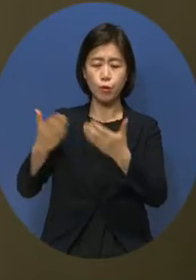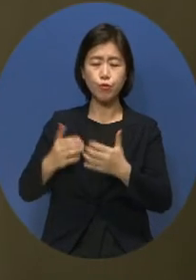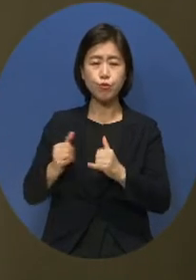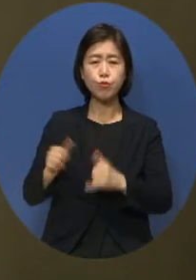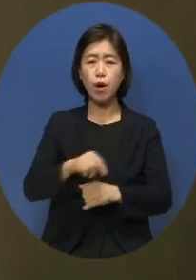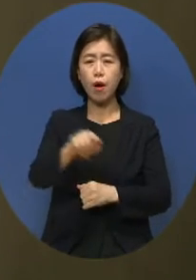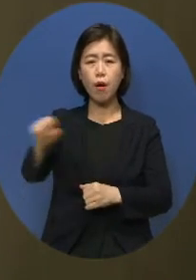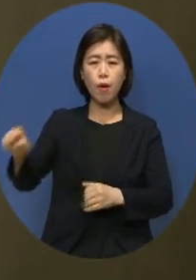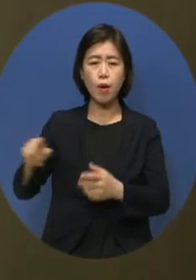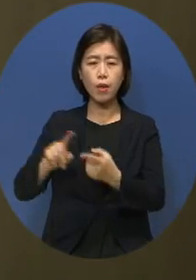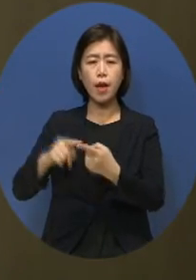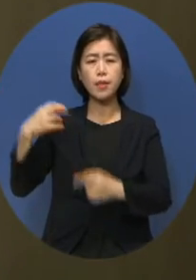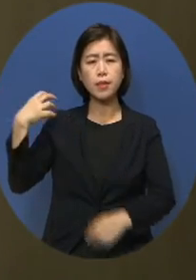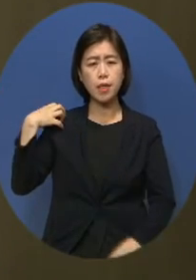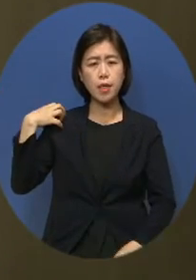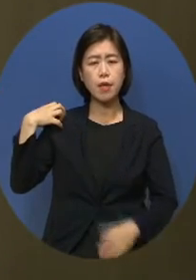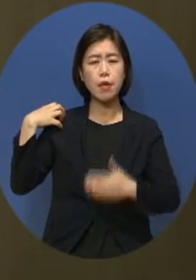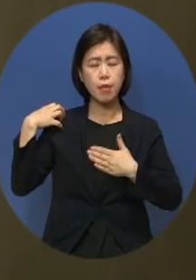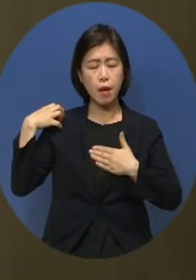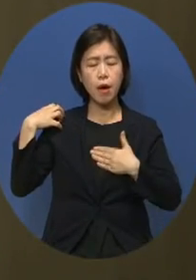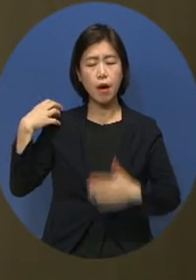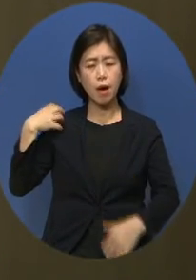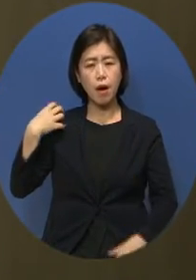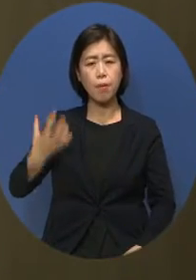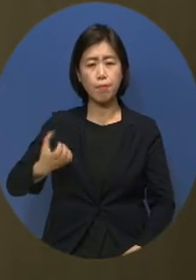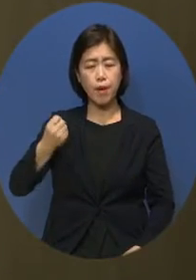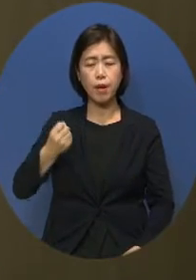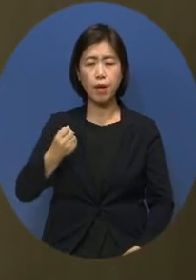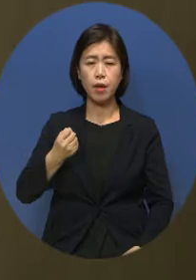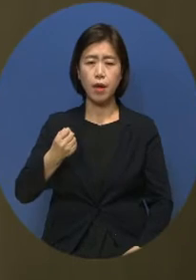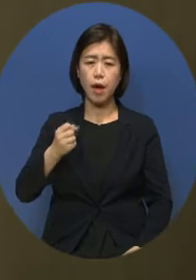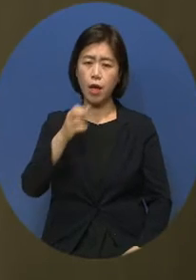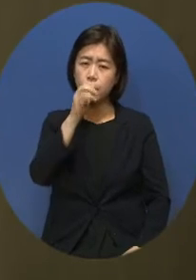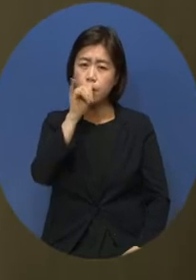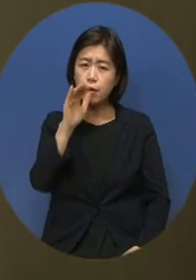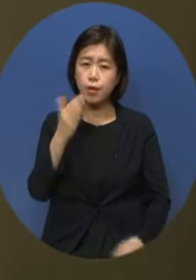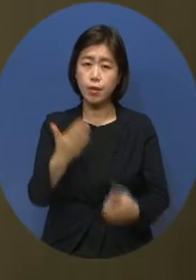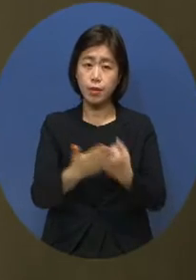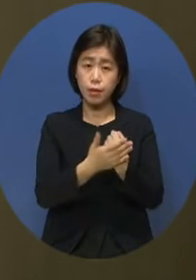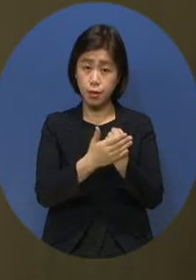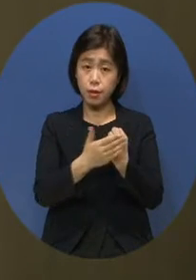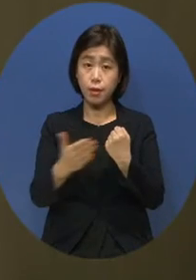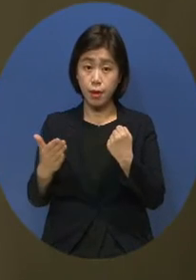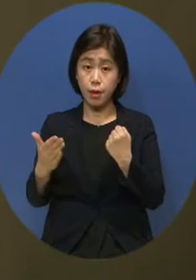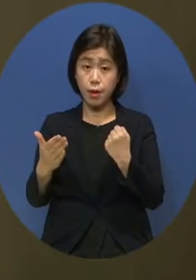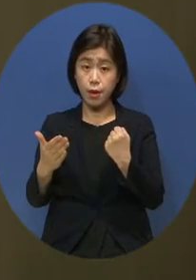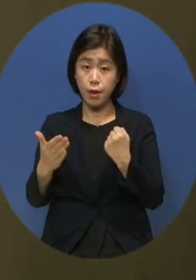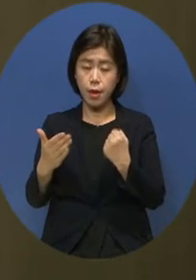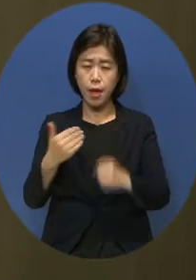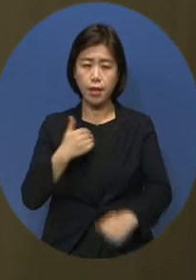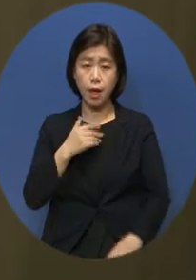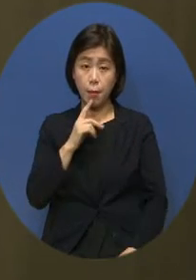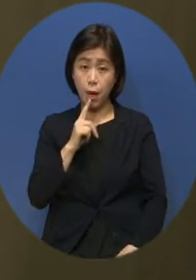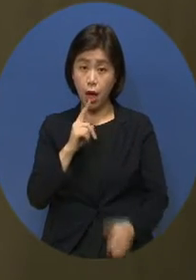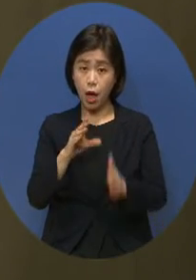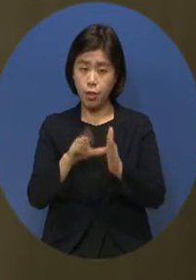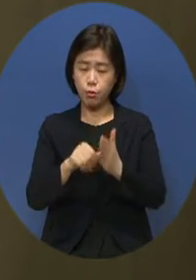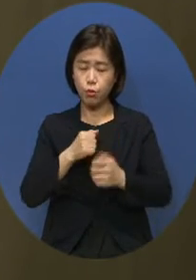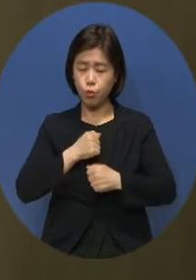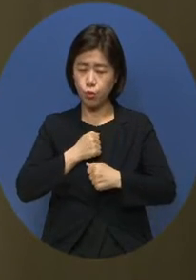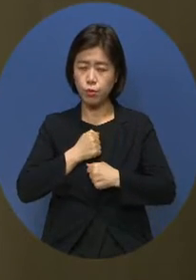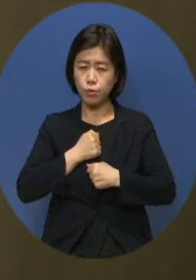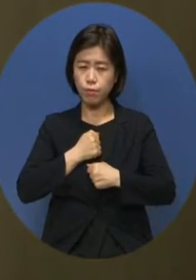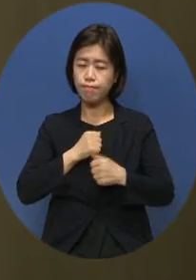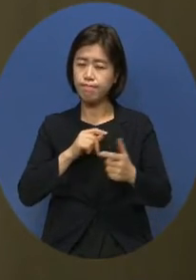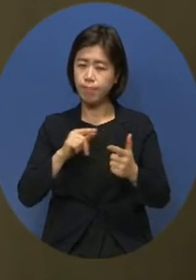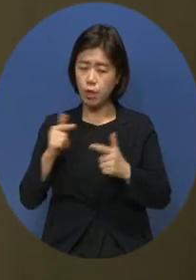지는 문제가 되고 뭐 크게는 이제 국민 전체에 영향을 끼치는 것이기 때문에 그래서 같은 말을 하더라도 그러니까